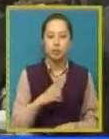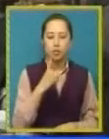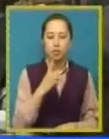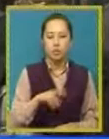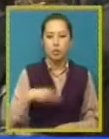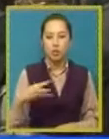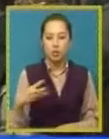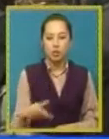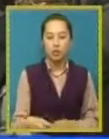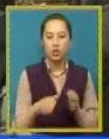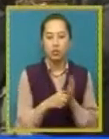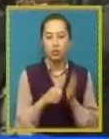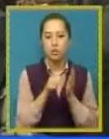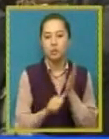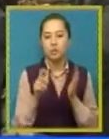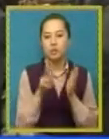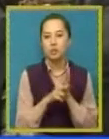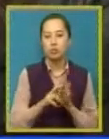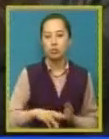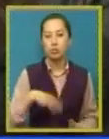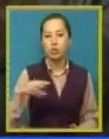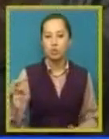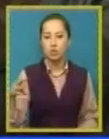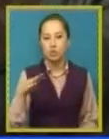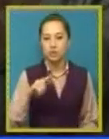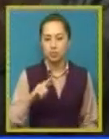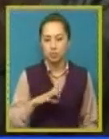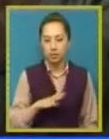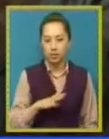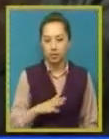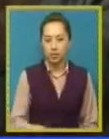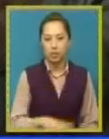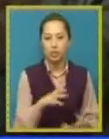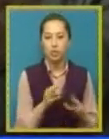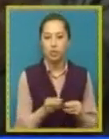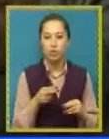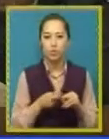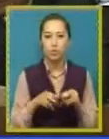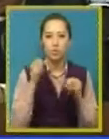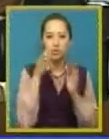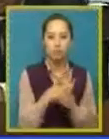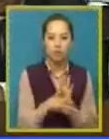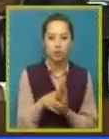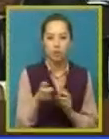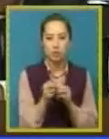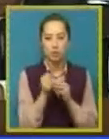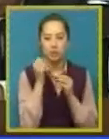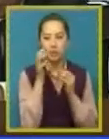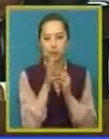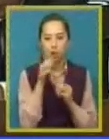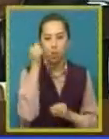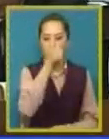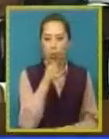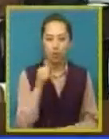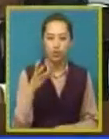миллиард 868 миллион теңге қаржы жұмсалған. Әкімдік осы жүрісінен жаңылмаса 2015 жылы тағы 4 елді мекенге